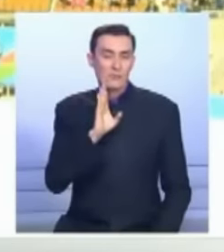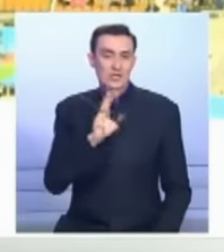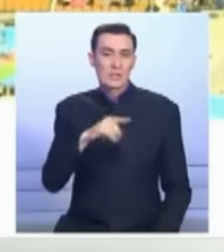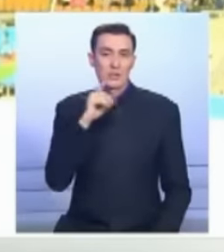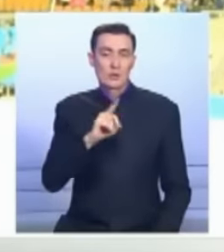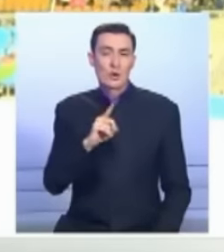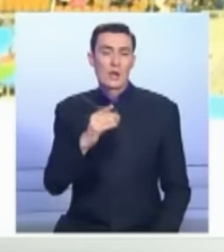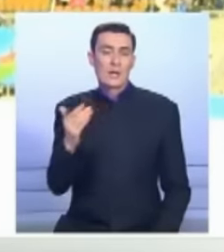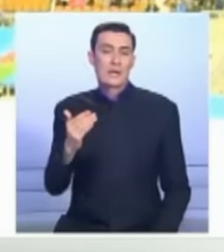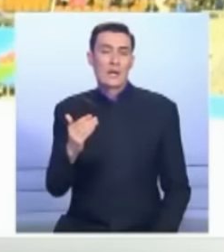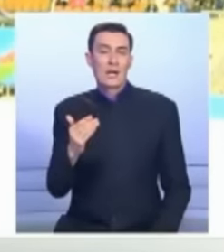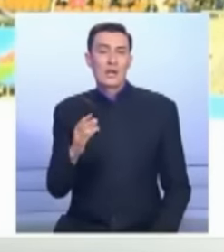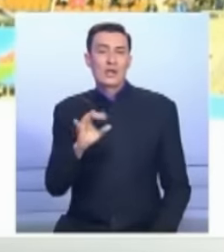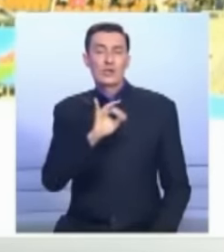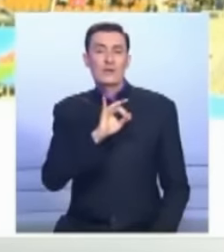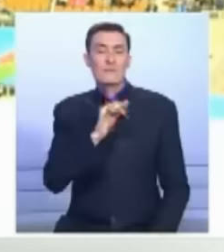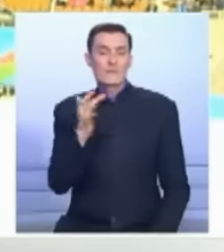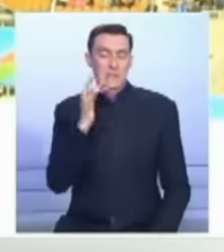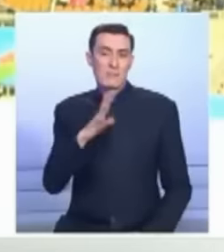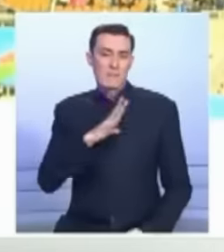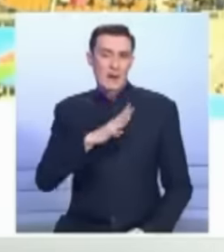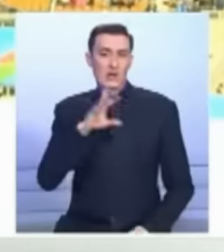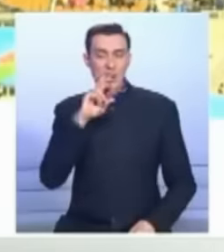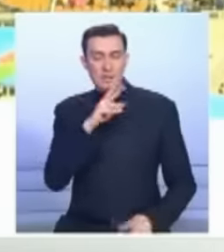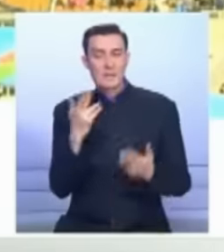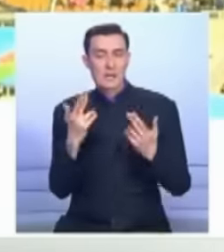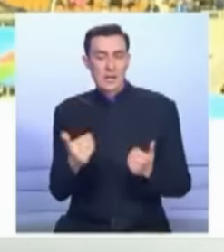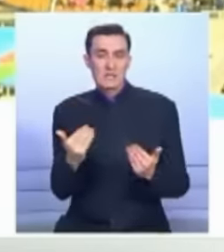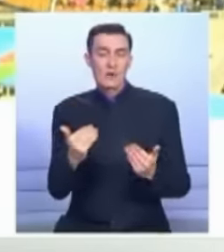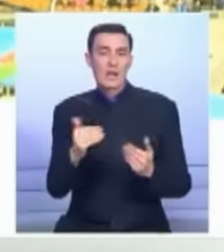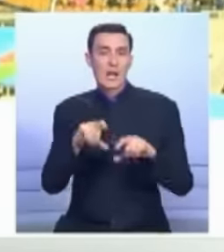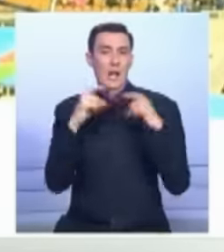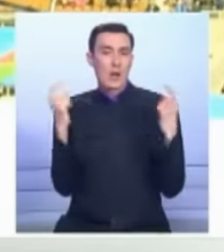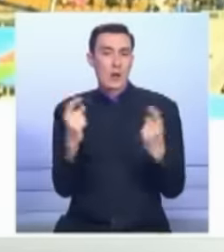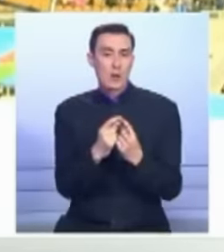не поднимается на вершину тот, кто никогда не падает.